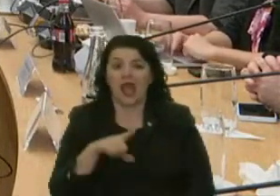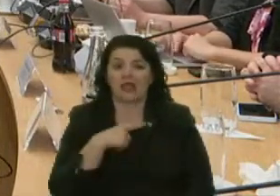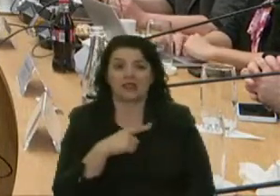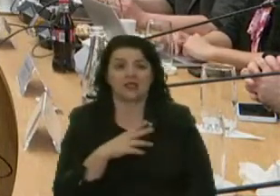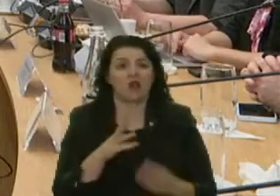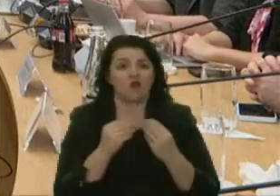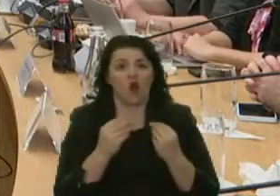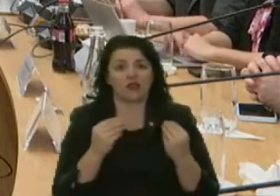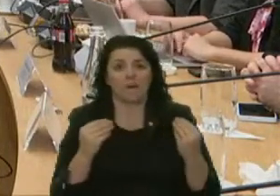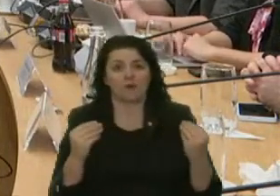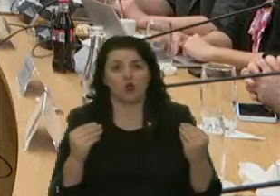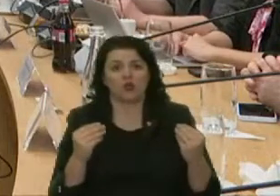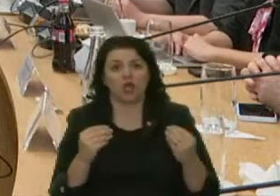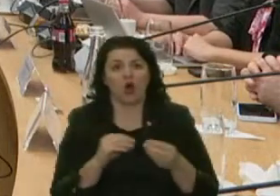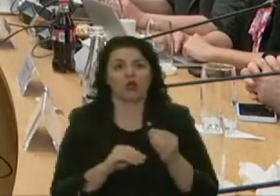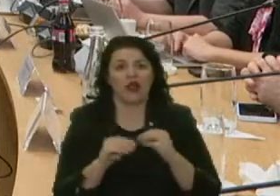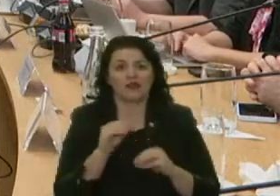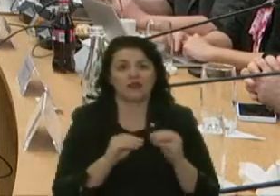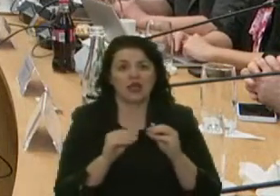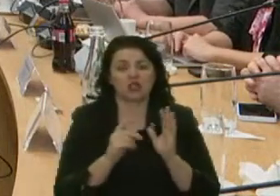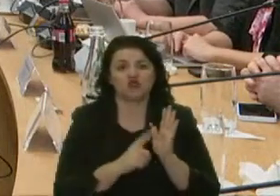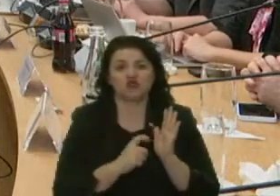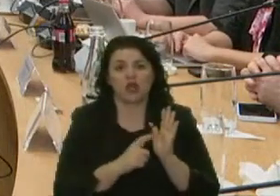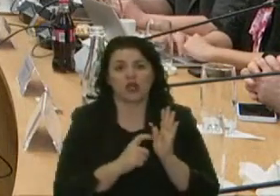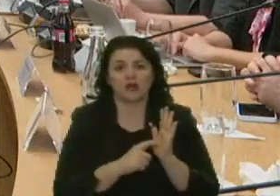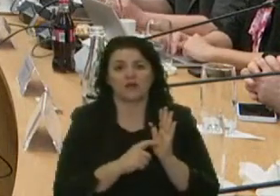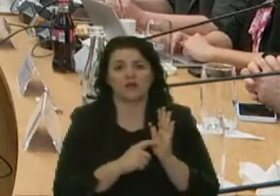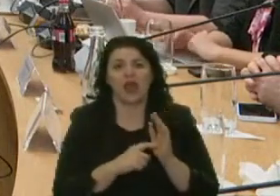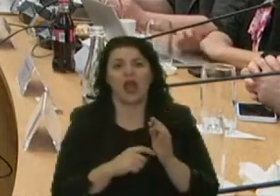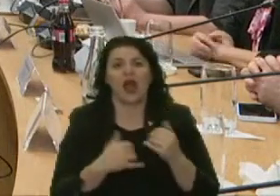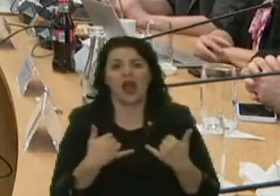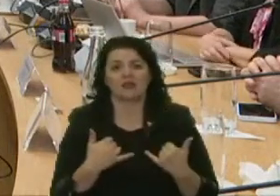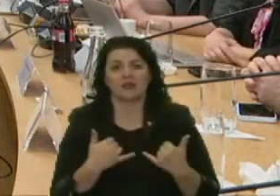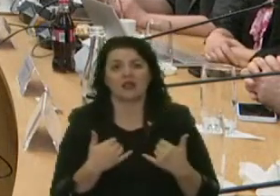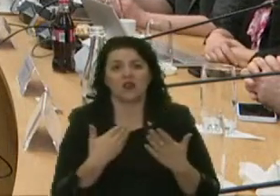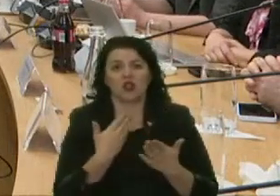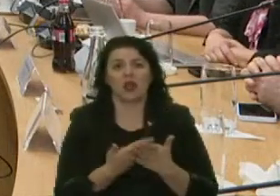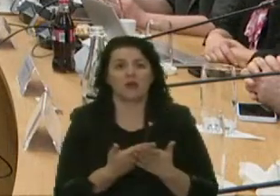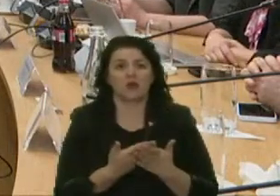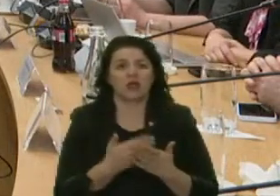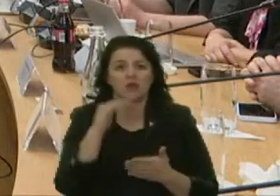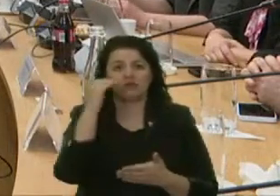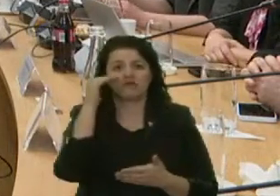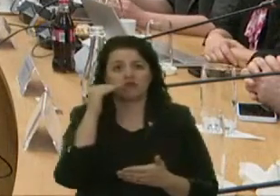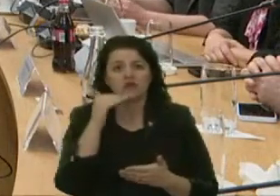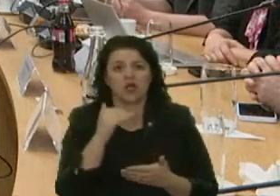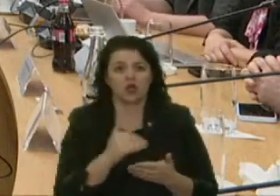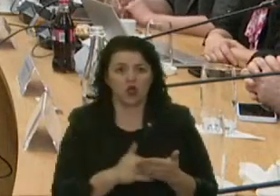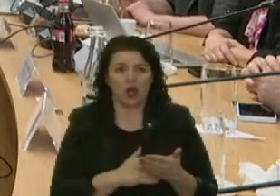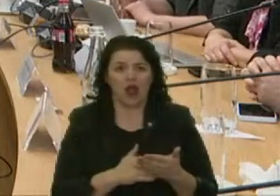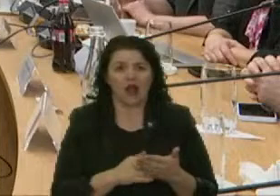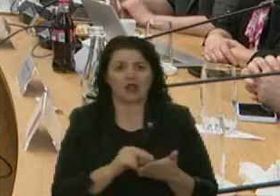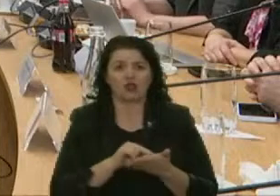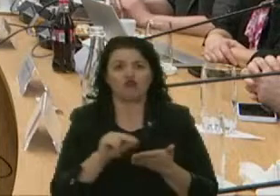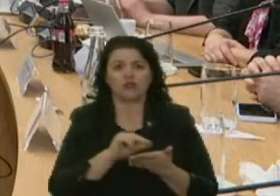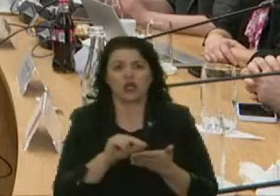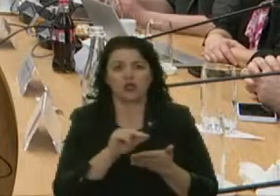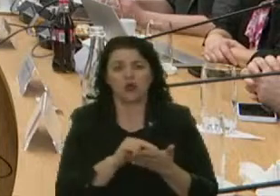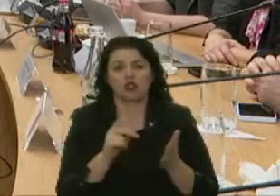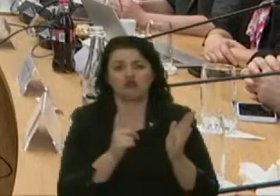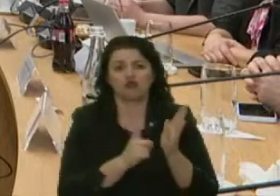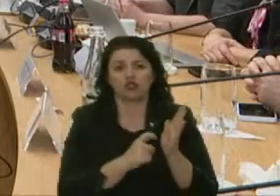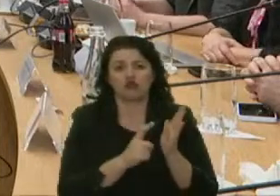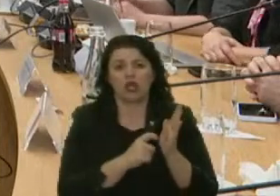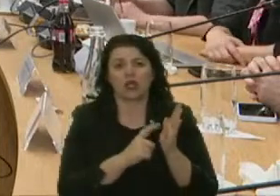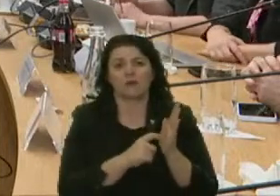foarte multe organizații care cer acest lucru a fost astăzi depusă și o petiție la registratură în care se cere acest